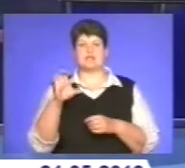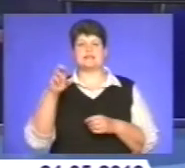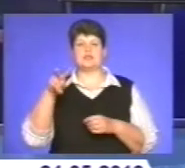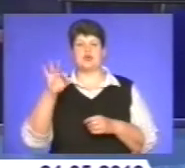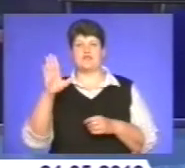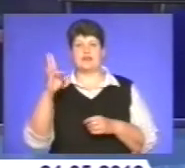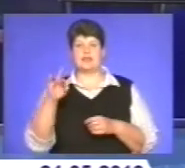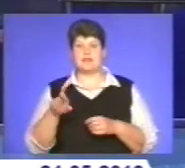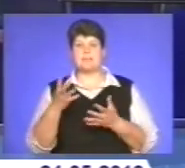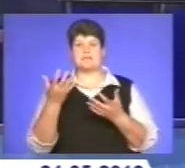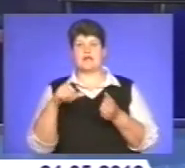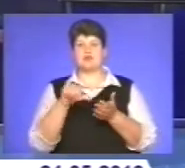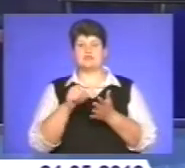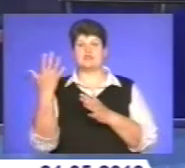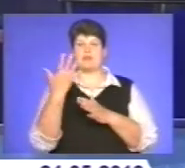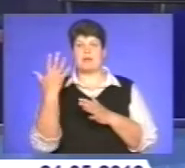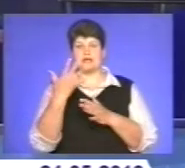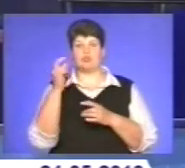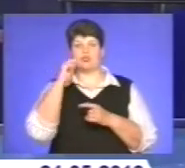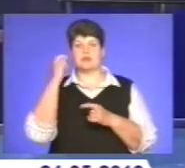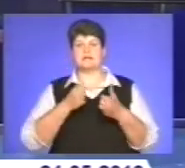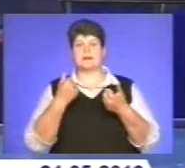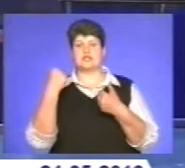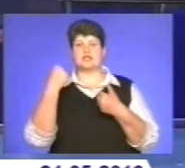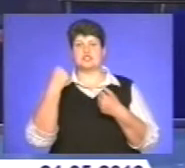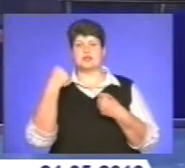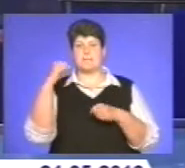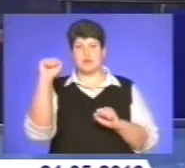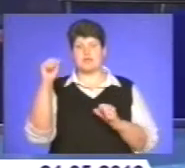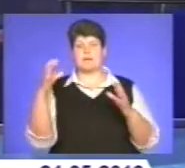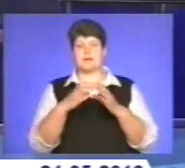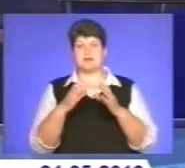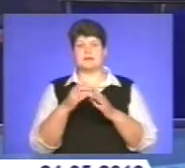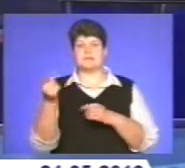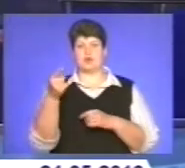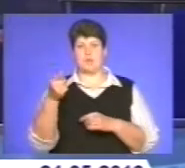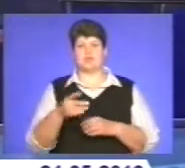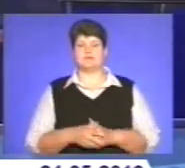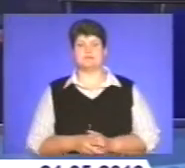Бере участь у 5-му українському чемпіонаті бригад екстреної медичної допомоги і команда з Тернопільщини.